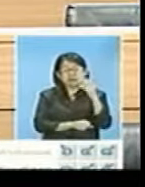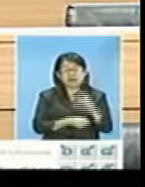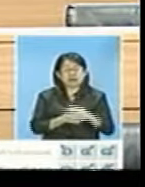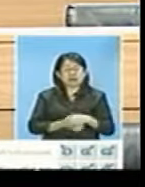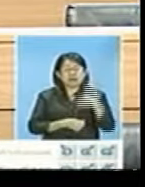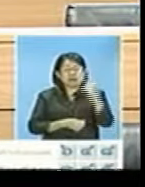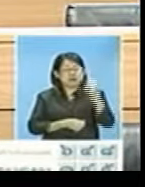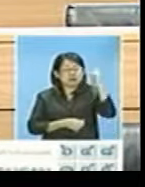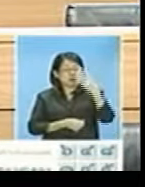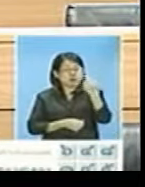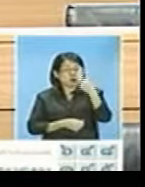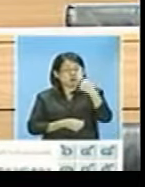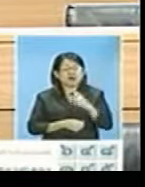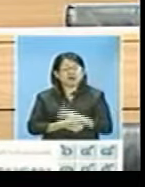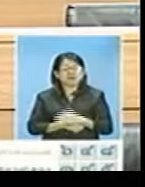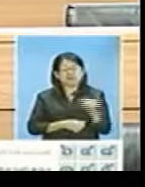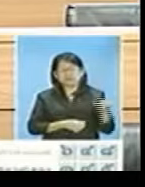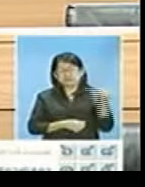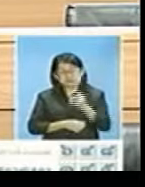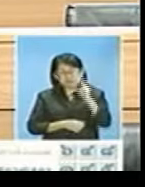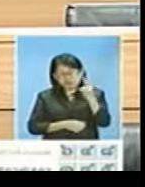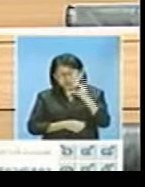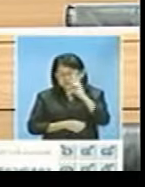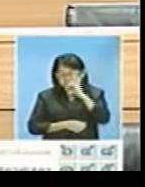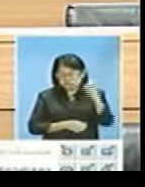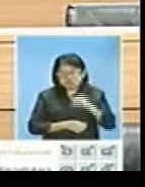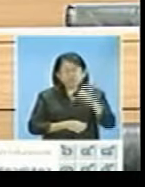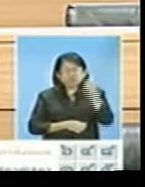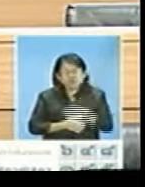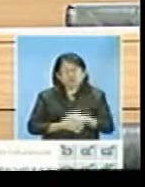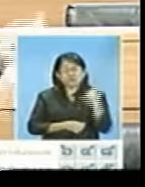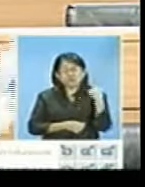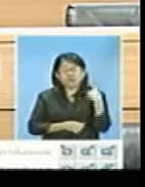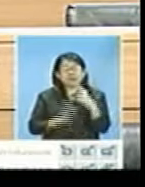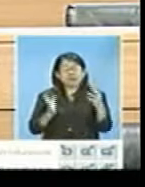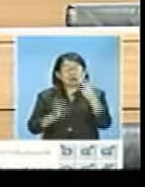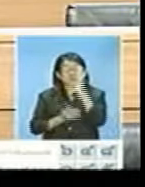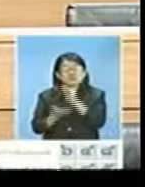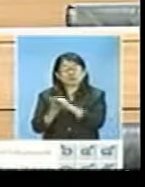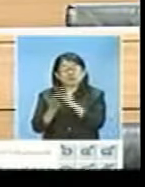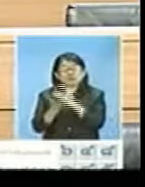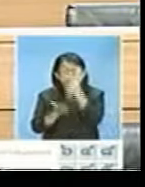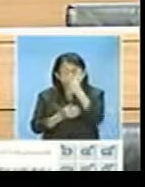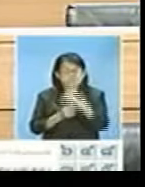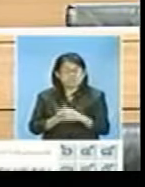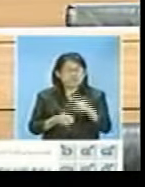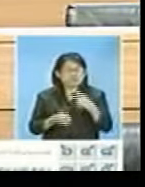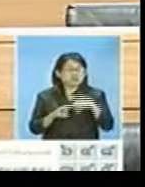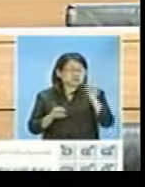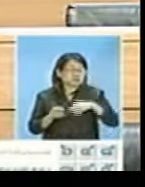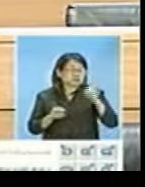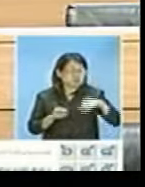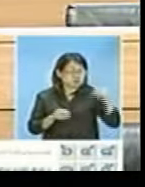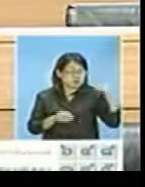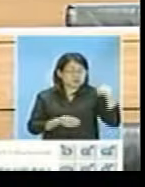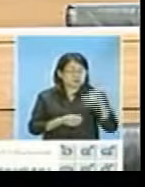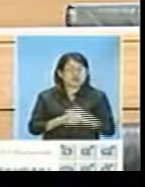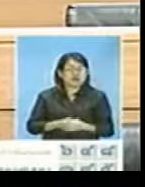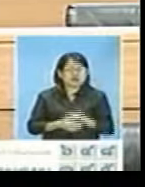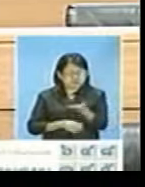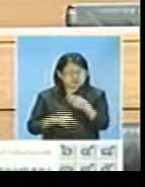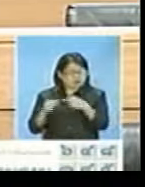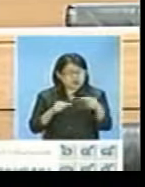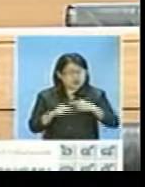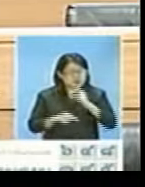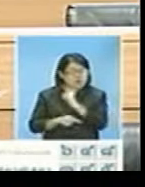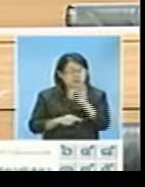สกลับมาเลยครับท่านประธานครับสอบตกเป็นจำนวนมากครับไปดูสถิติได้เพราะฉะนั้นผมก็ไม่ถือสา ท่านนายกรมต่อเลย